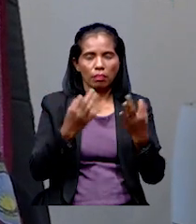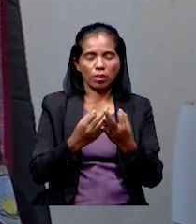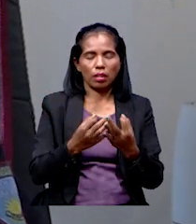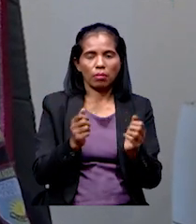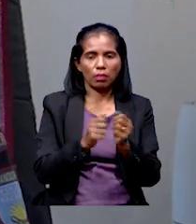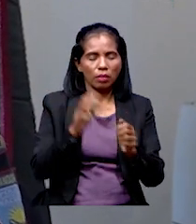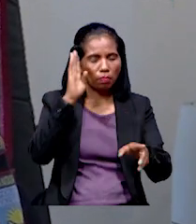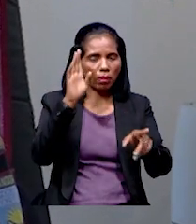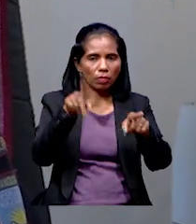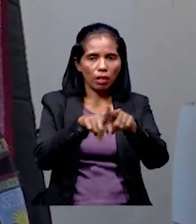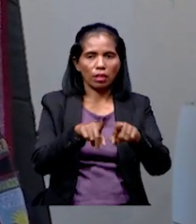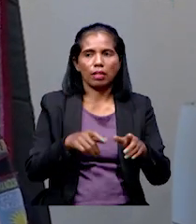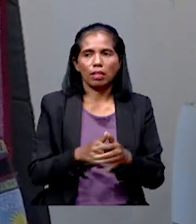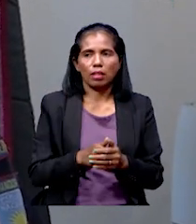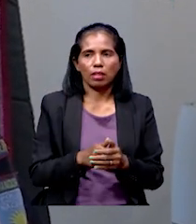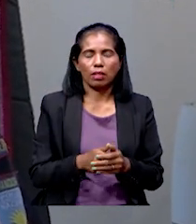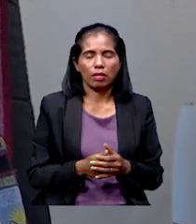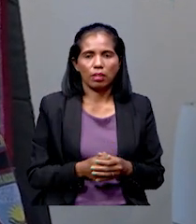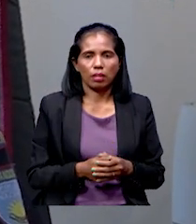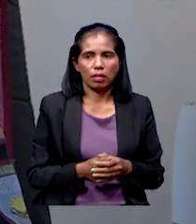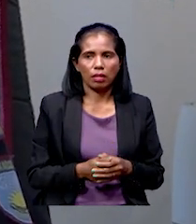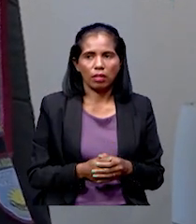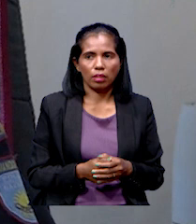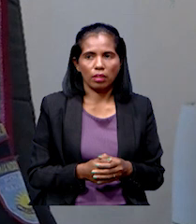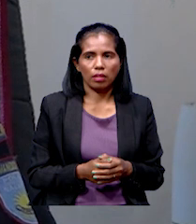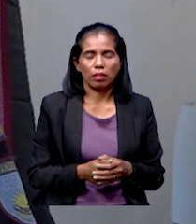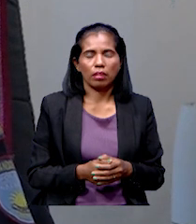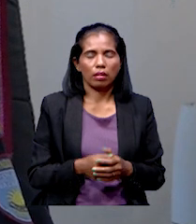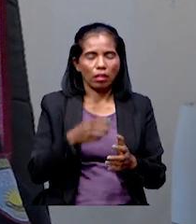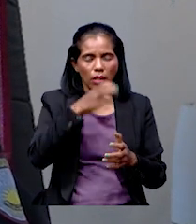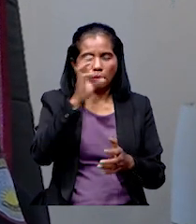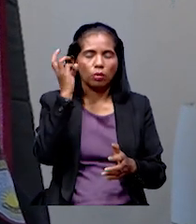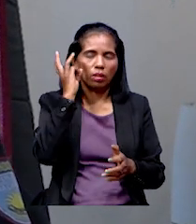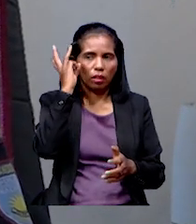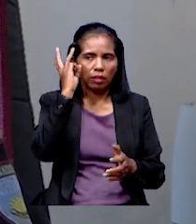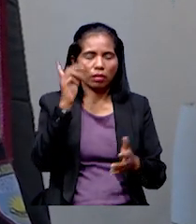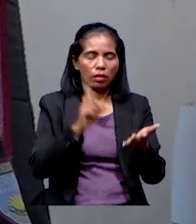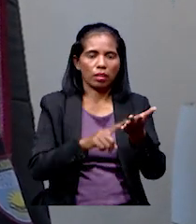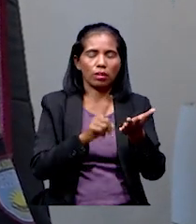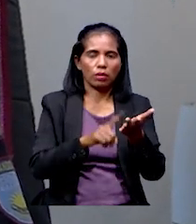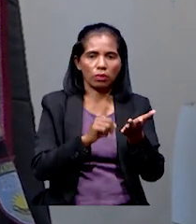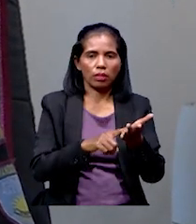ho rian rasik. Komulanu hotu. Então se a debate discute,